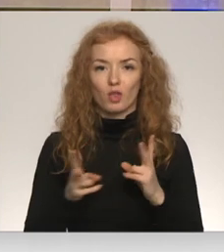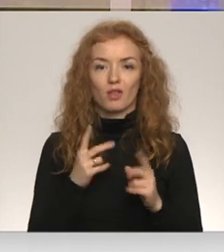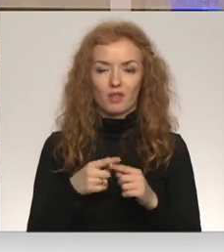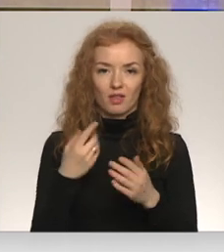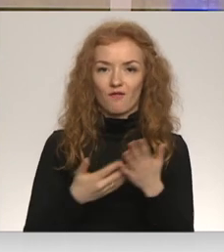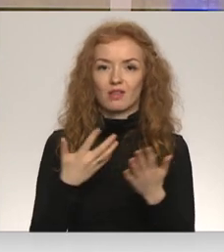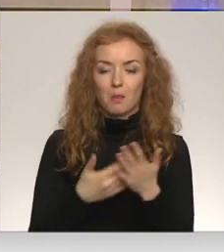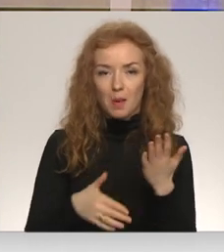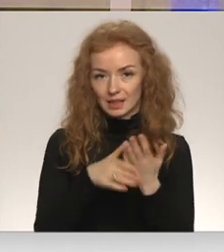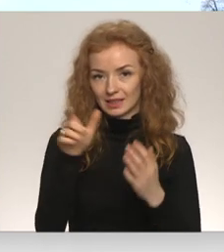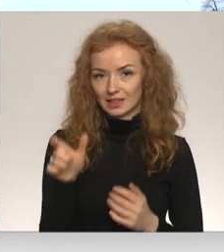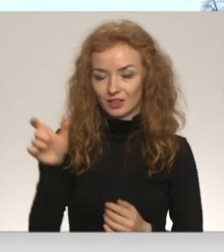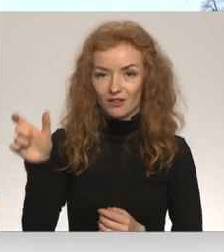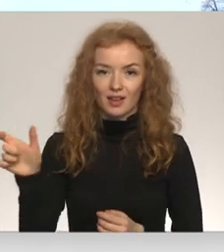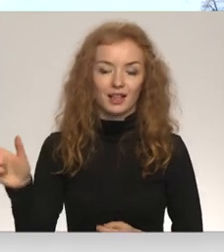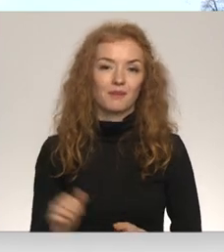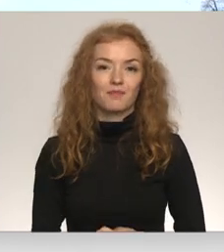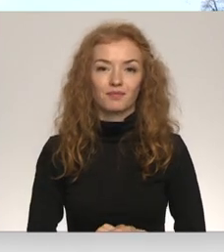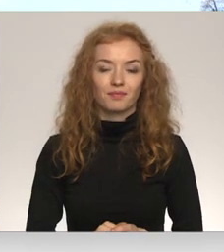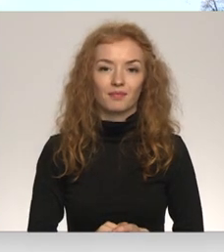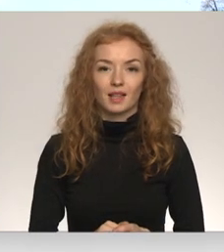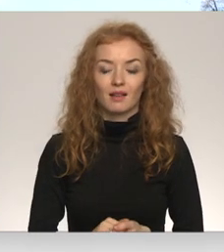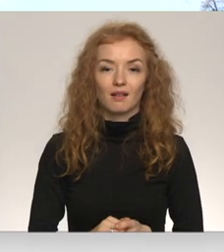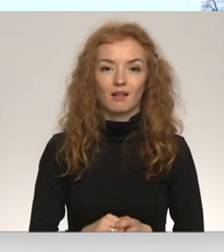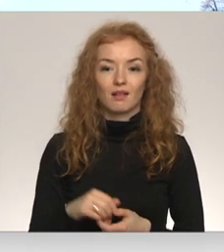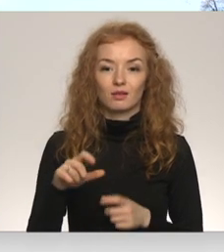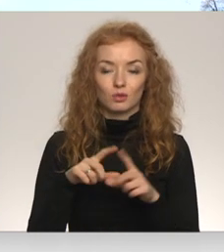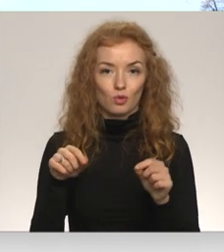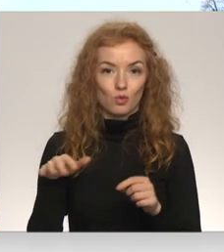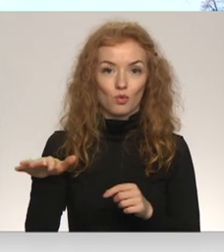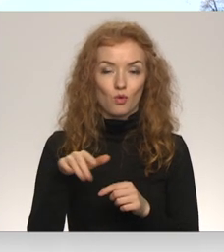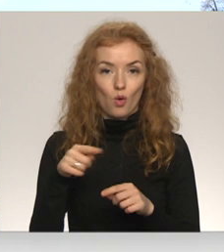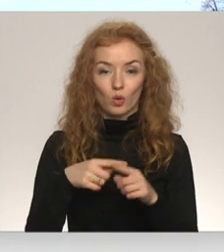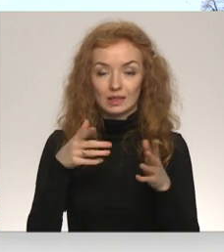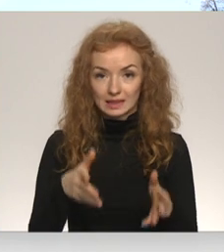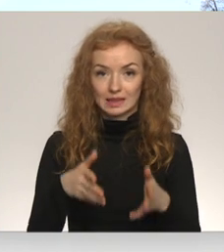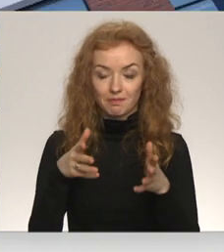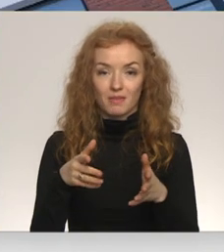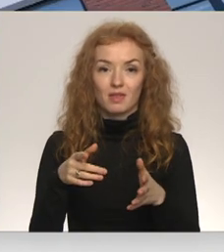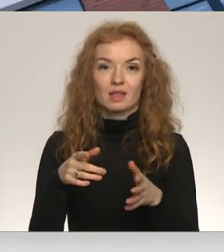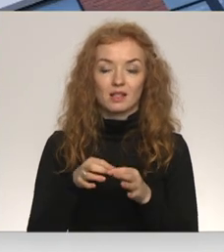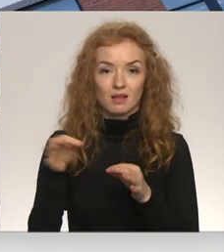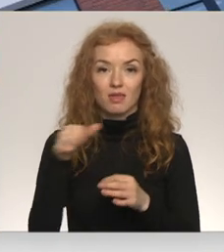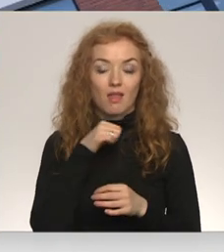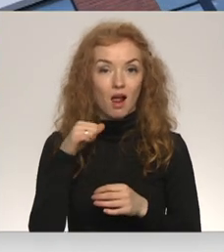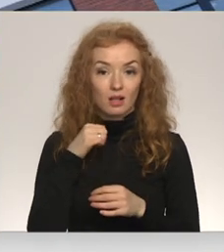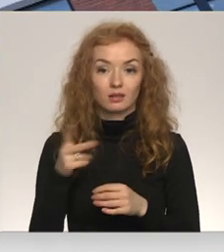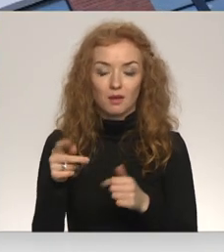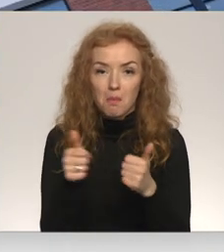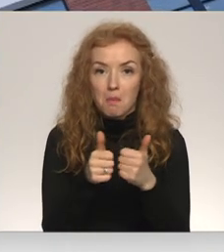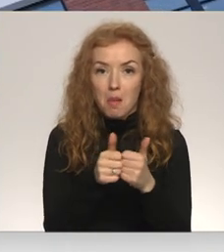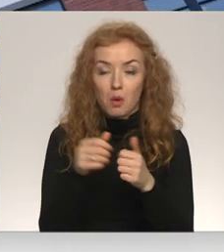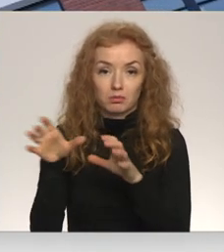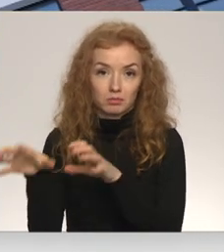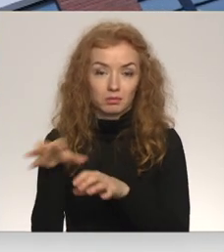palīdzēt cilvēkiem. Talsuvalsts ģimnāzija un Ziemeļkurzemes reģionālās slimnīcas Talsu filiāli ir kaimiņi, ko šķir viens žogs,